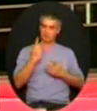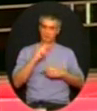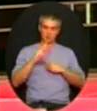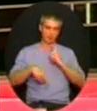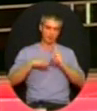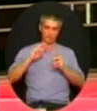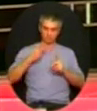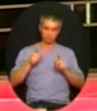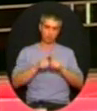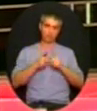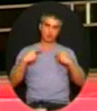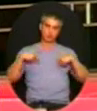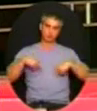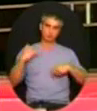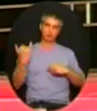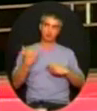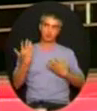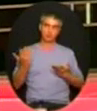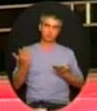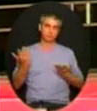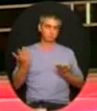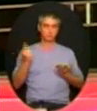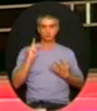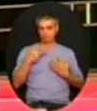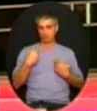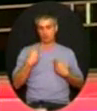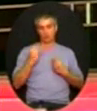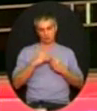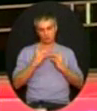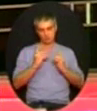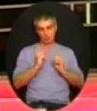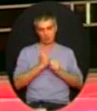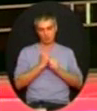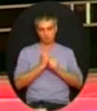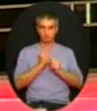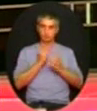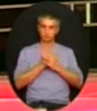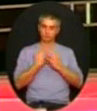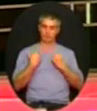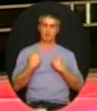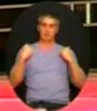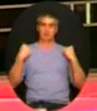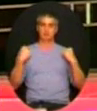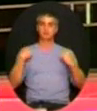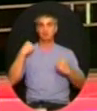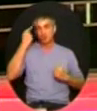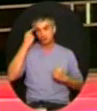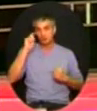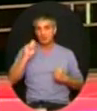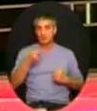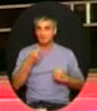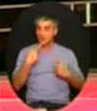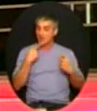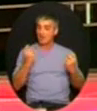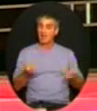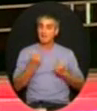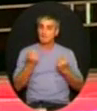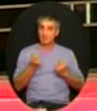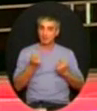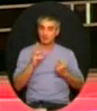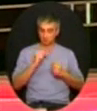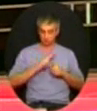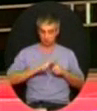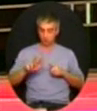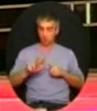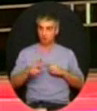קדנציה שנייה עם אותו יושב ראש כל הזמן, ויש לנו עוד כברת דרך לעשות כדי להתעצם, ואני חושבת שדווקא בקמפיין